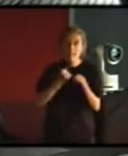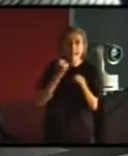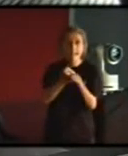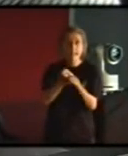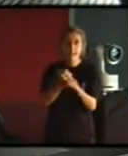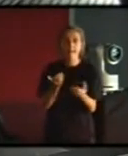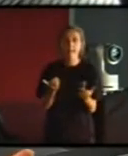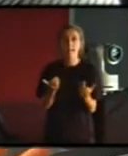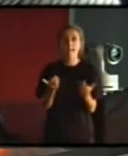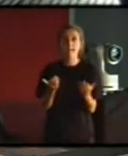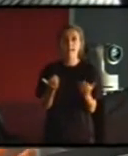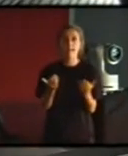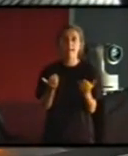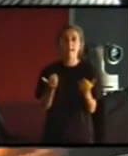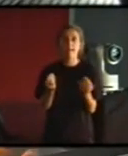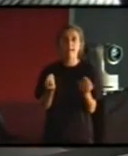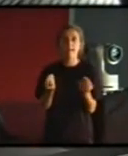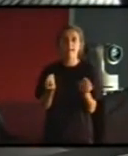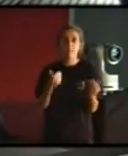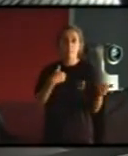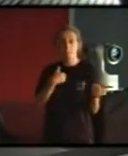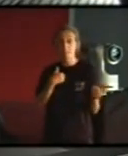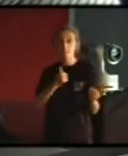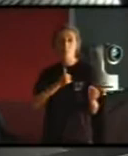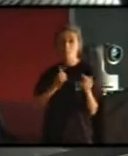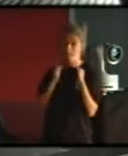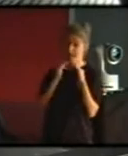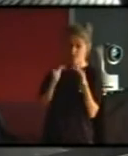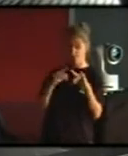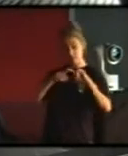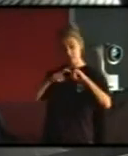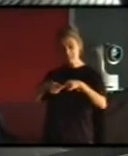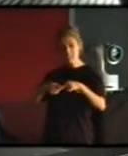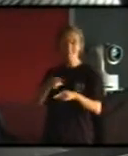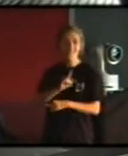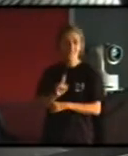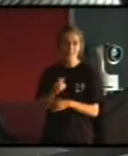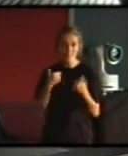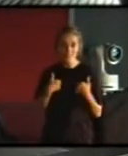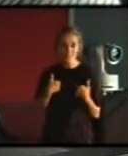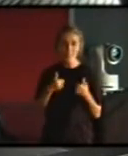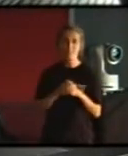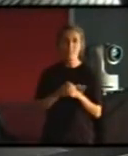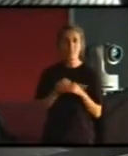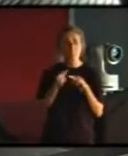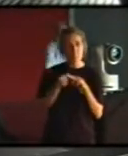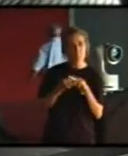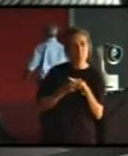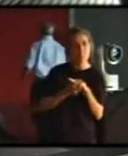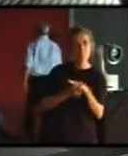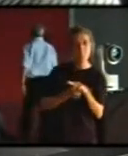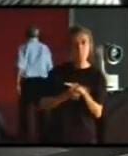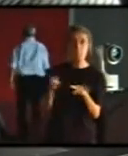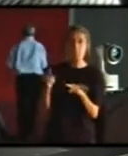moi qui peut avoir un impact comme ça sur la population berlinoise. Mais ça a poussé lentement, et on a